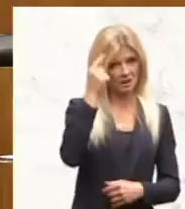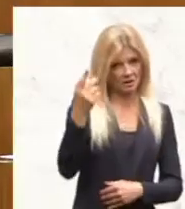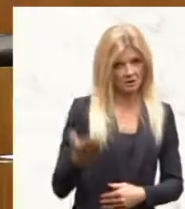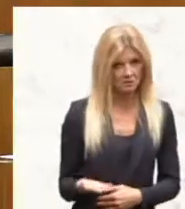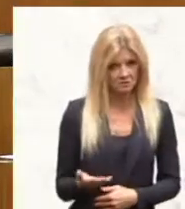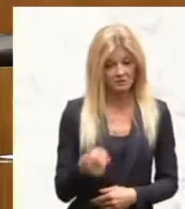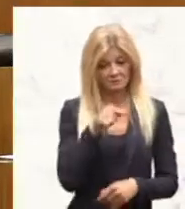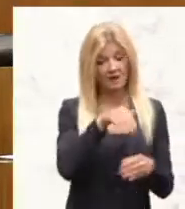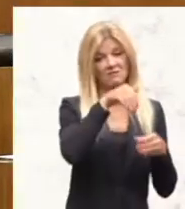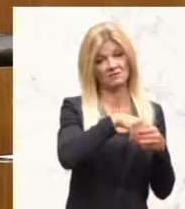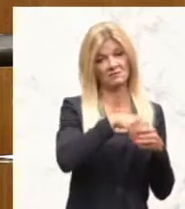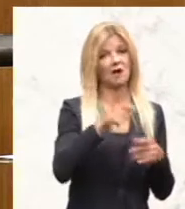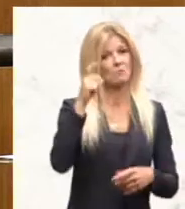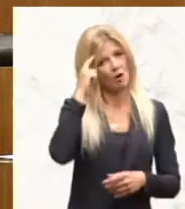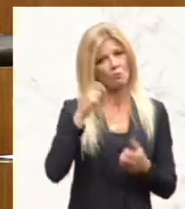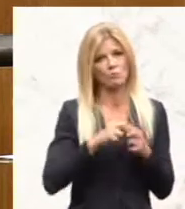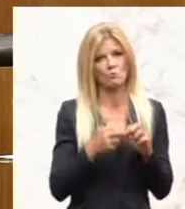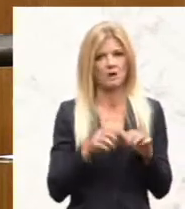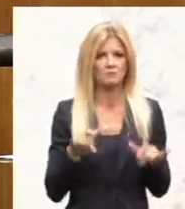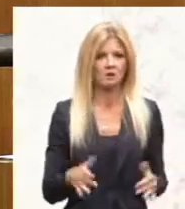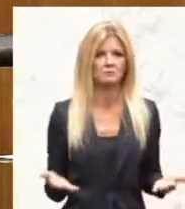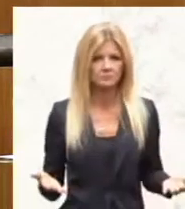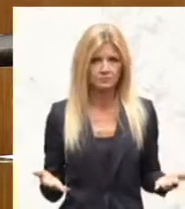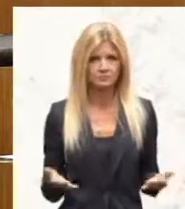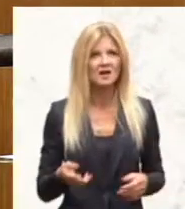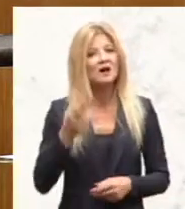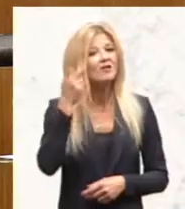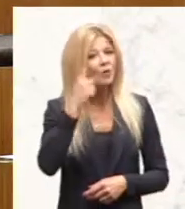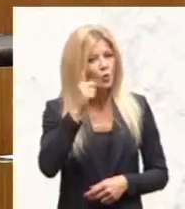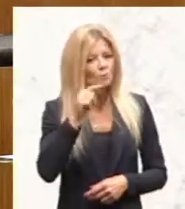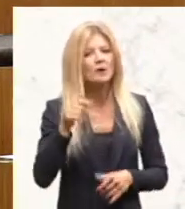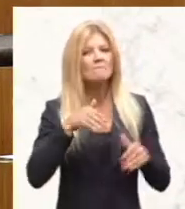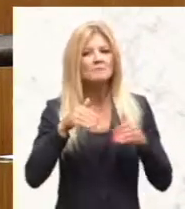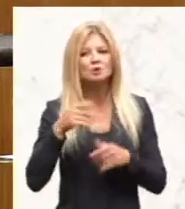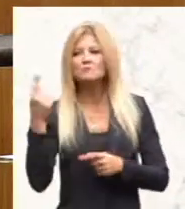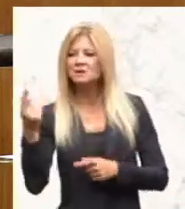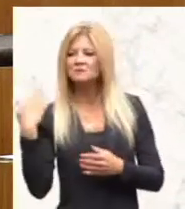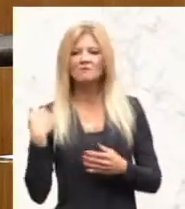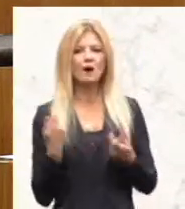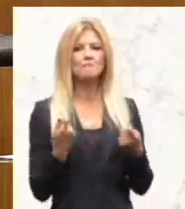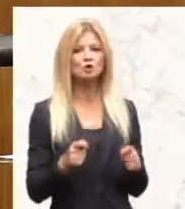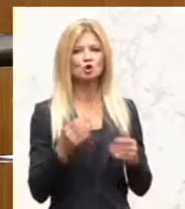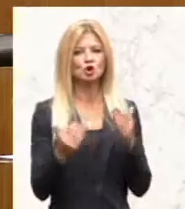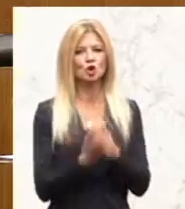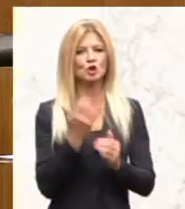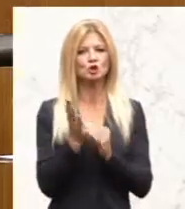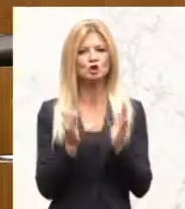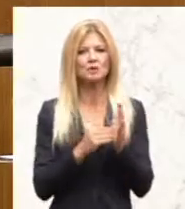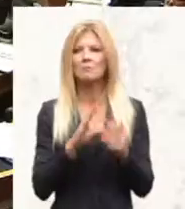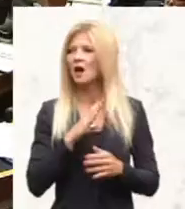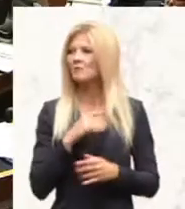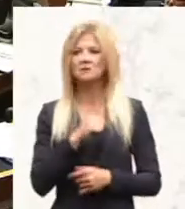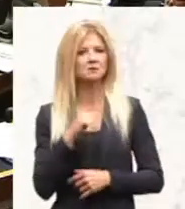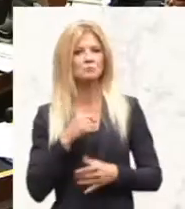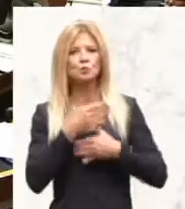der Hauptproblemkreis, dass ein Ministerium sich entschließt für ein neues System, ohne sich klar zu sein, ohne